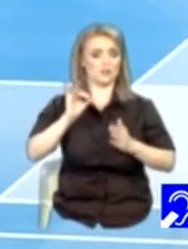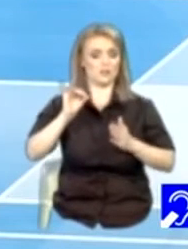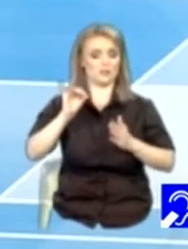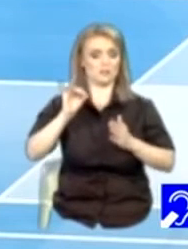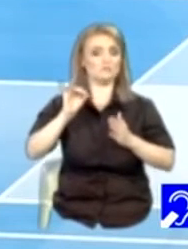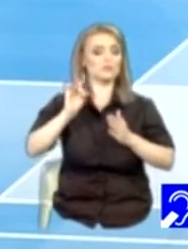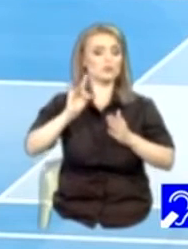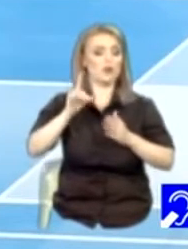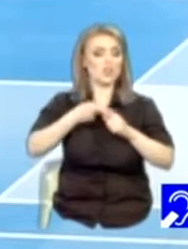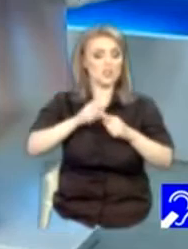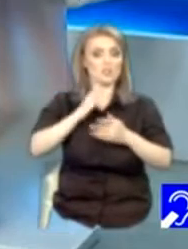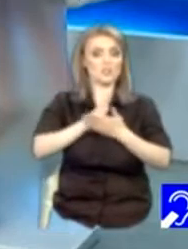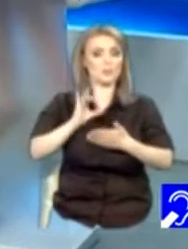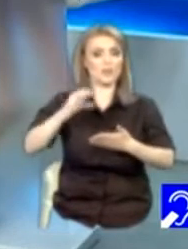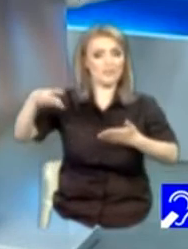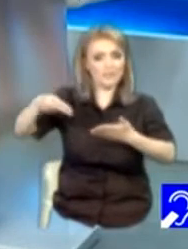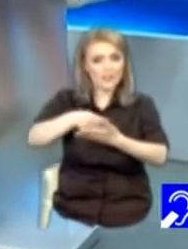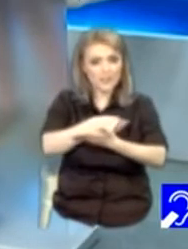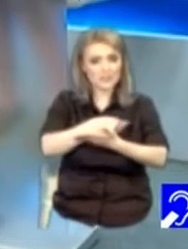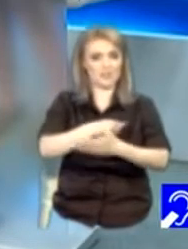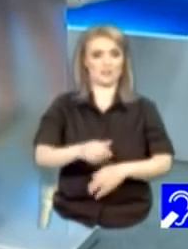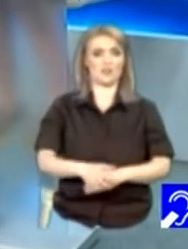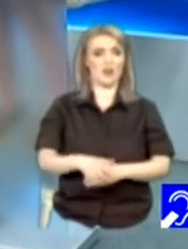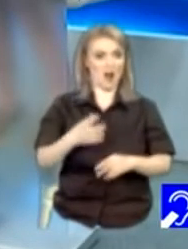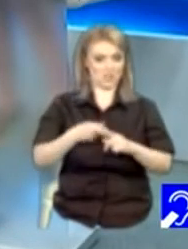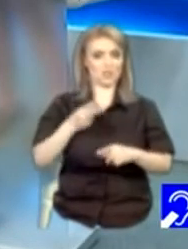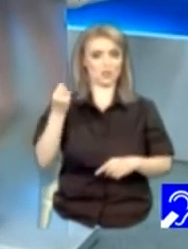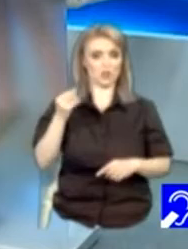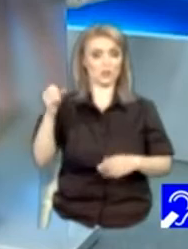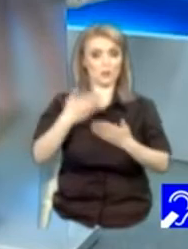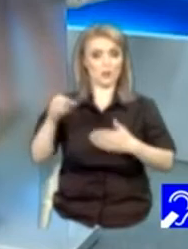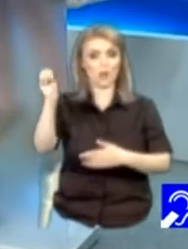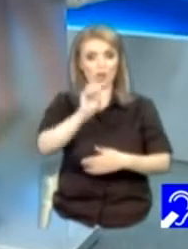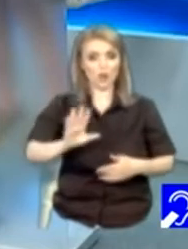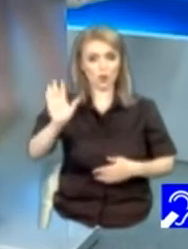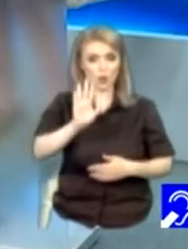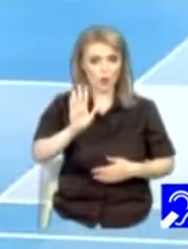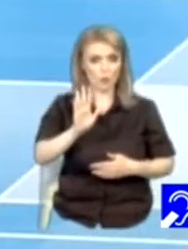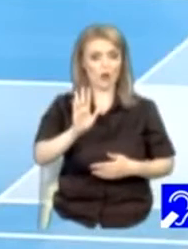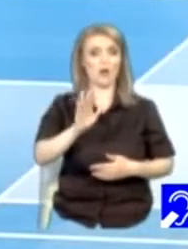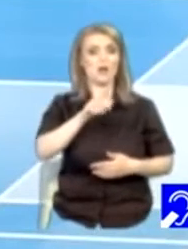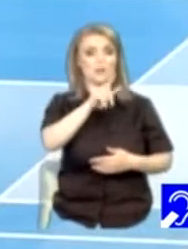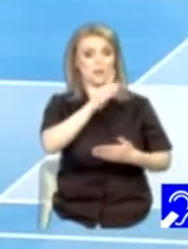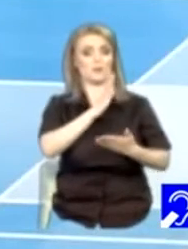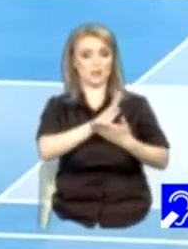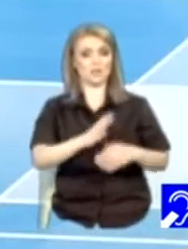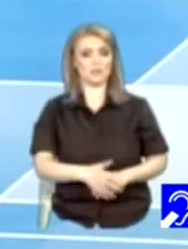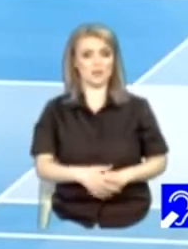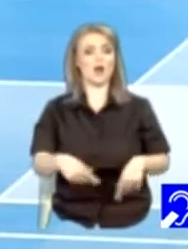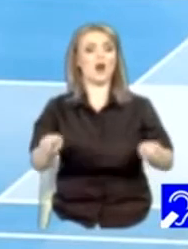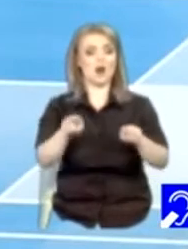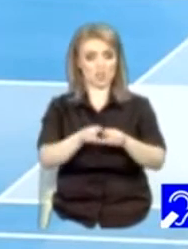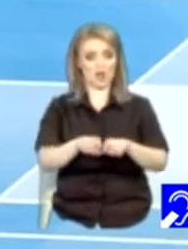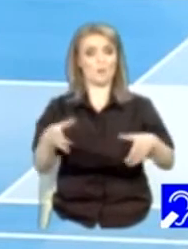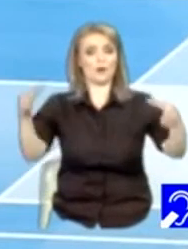înseamnă costă, cum s-ar spune. Uh-huh. În Uniunea Europeană avem exemplu noului plan de rezistență și de